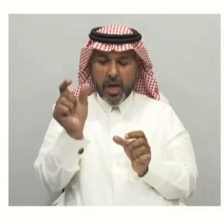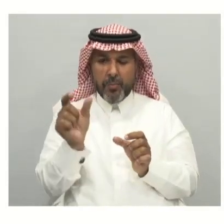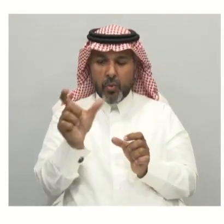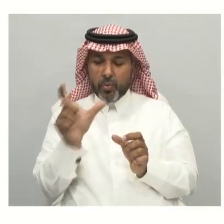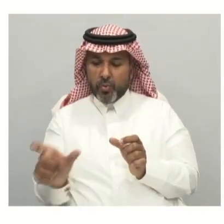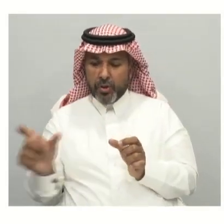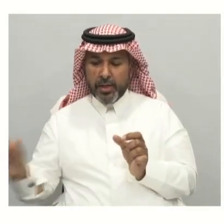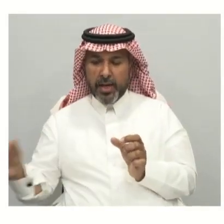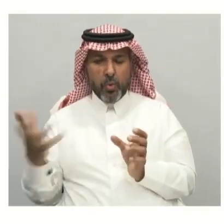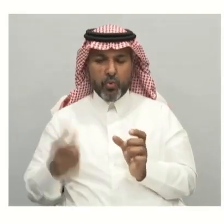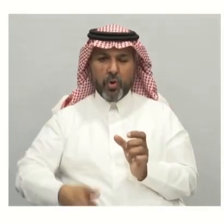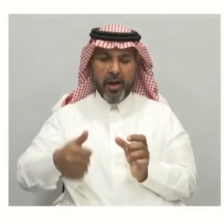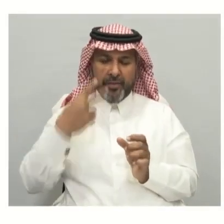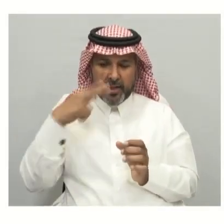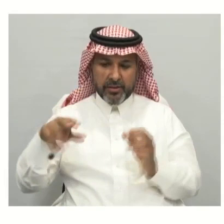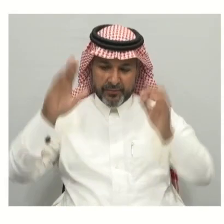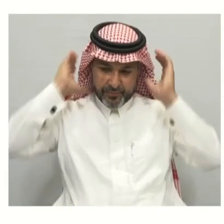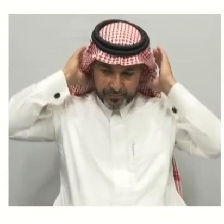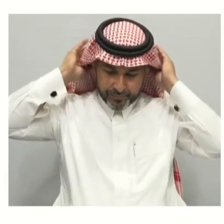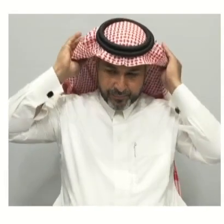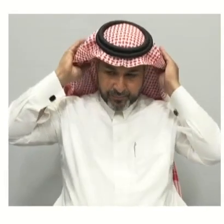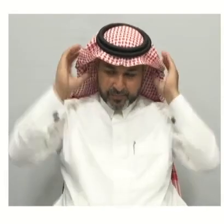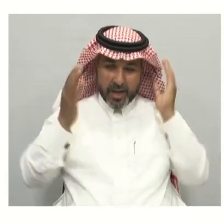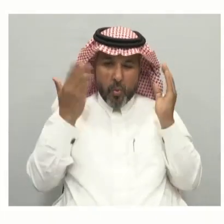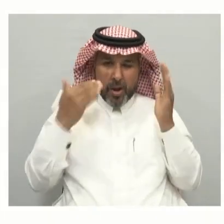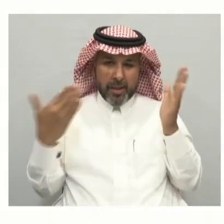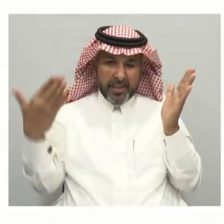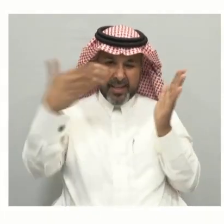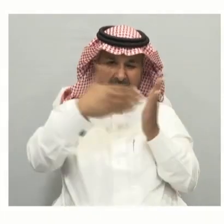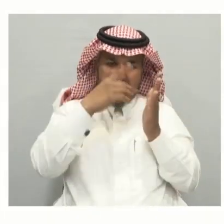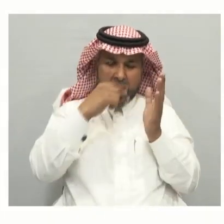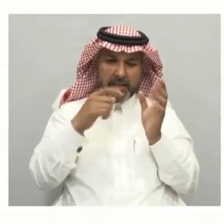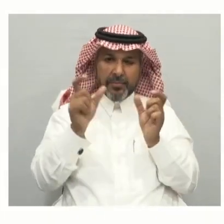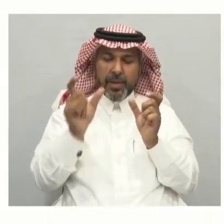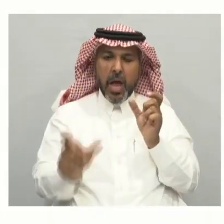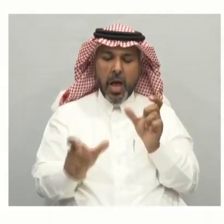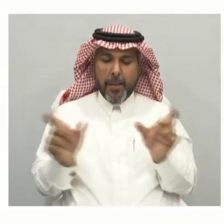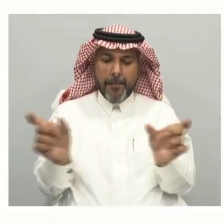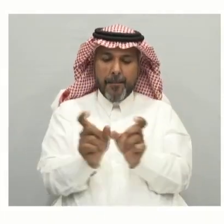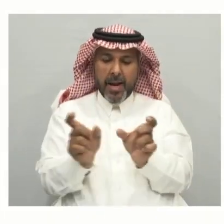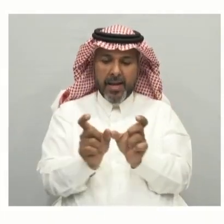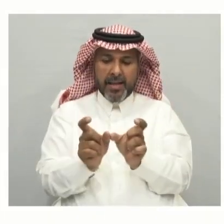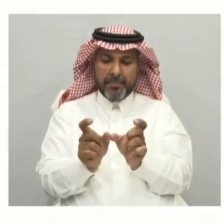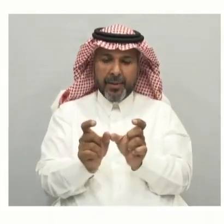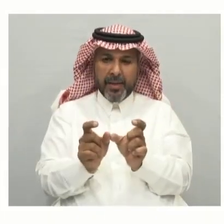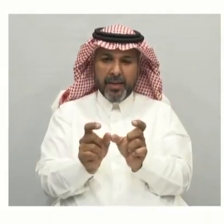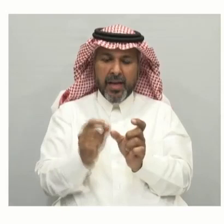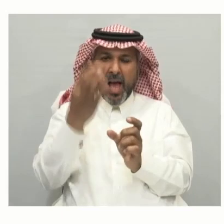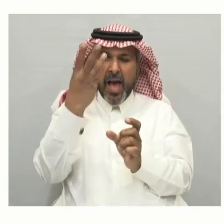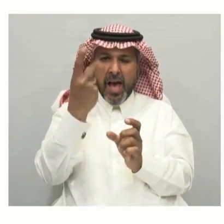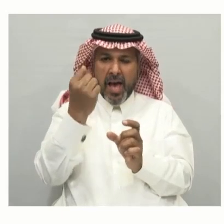يمثل نسبه التخفيض في محل تجاري لاحظوا هنا نسبه التخفيض